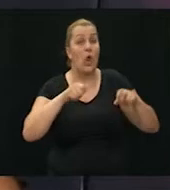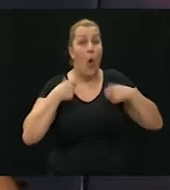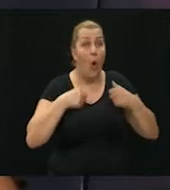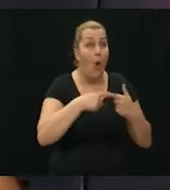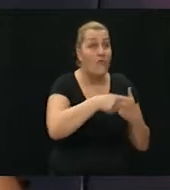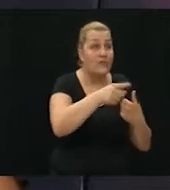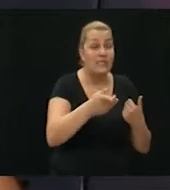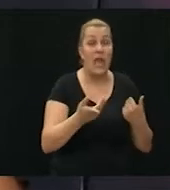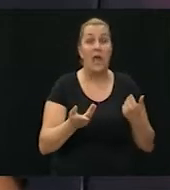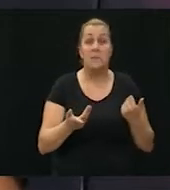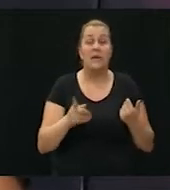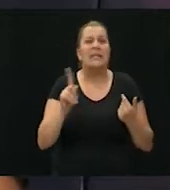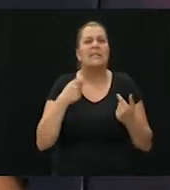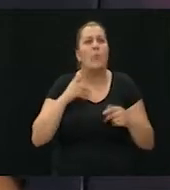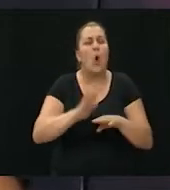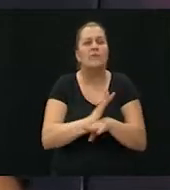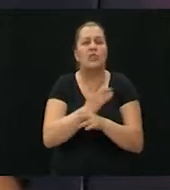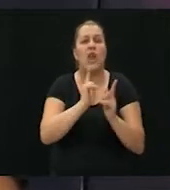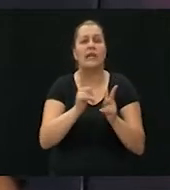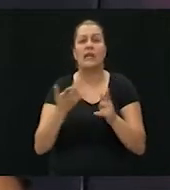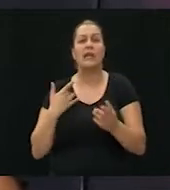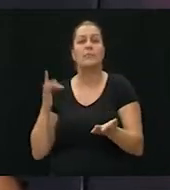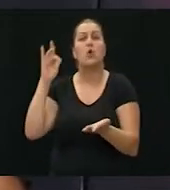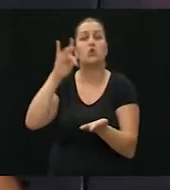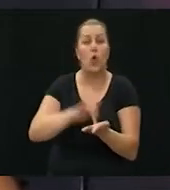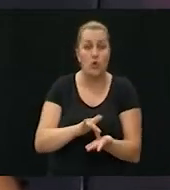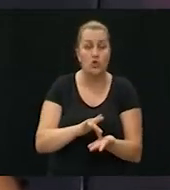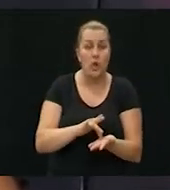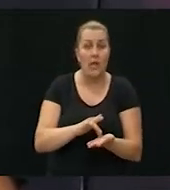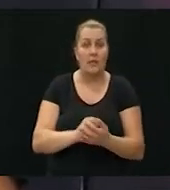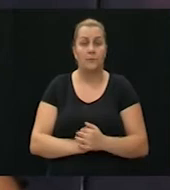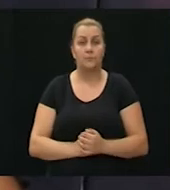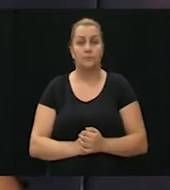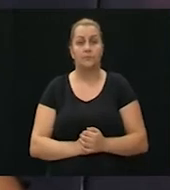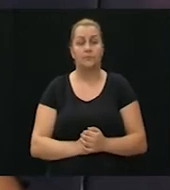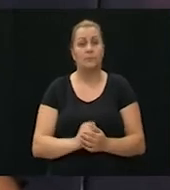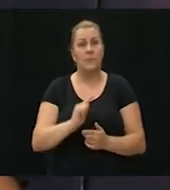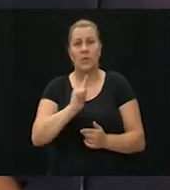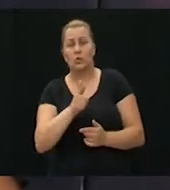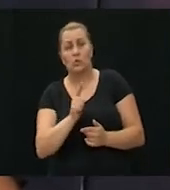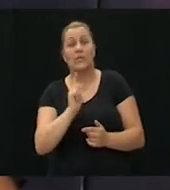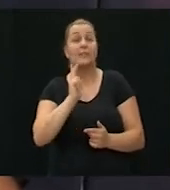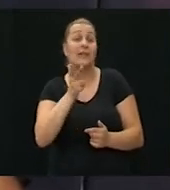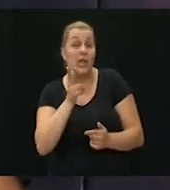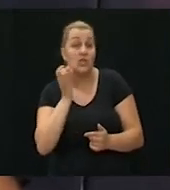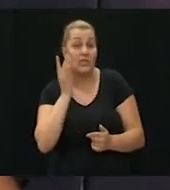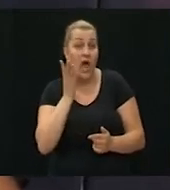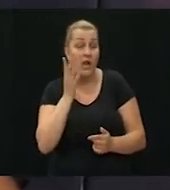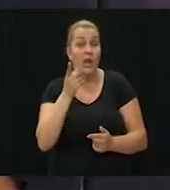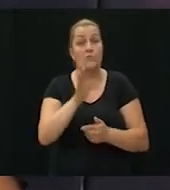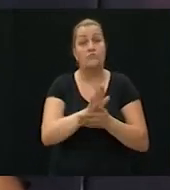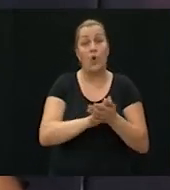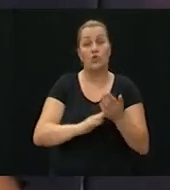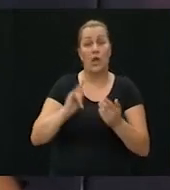i nekako, nije se osjećao taj rat i kad smo došli, dok nije drugi, treći dan, malo se tu